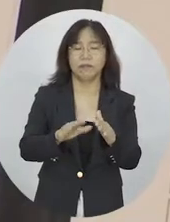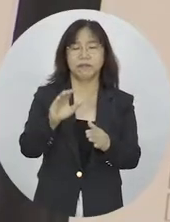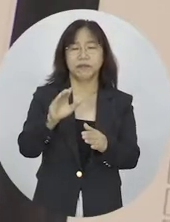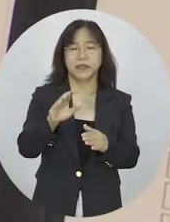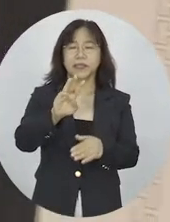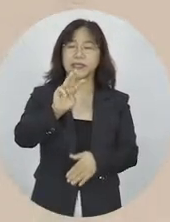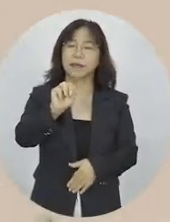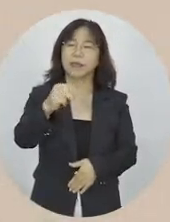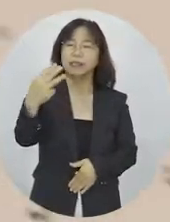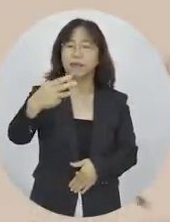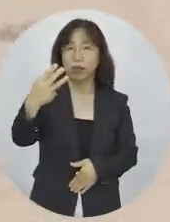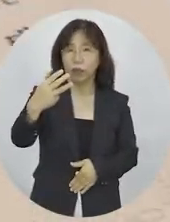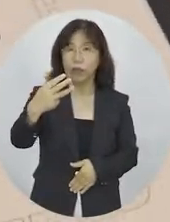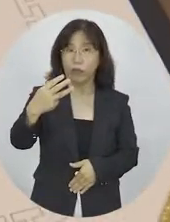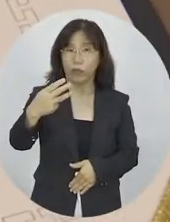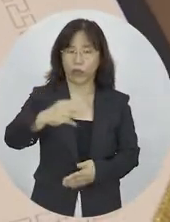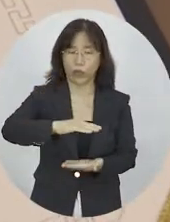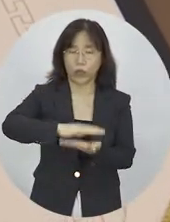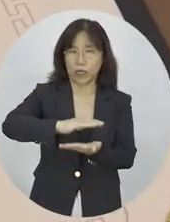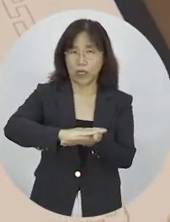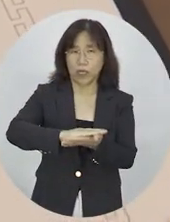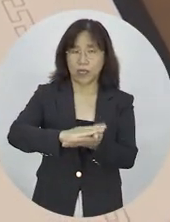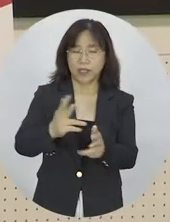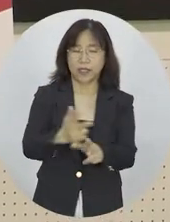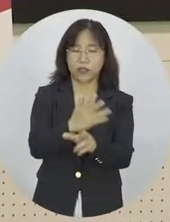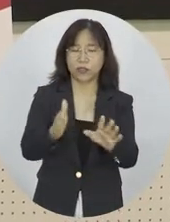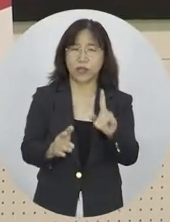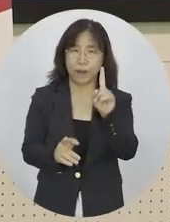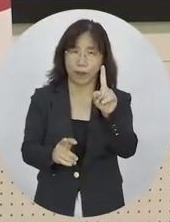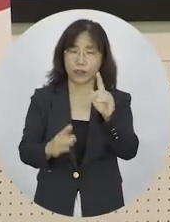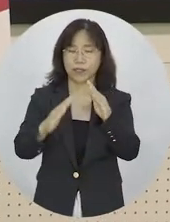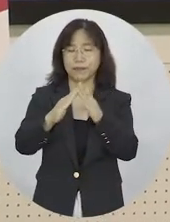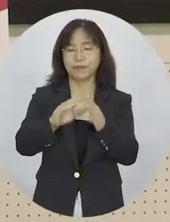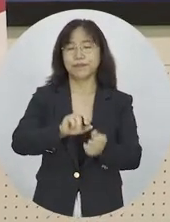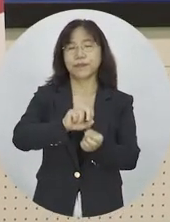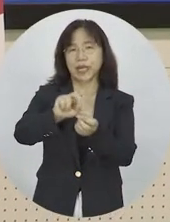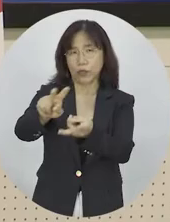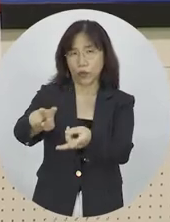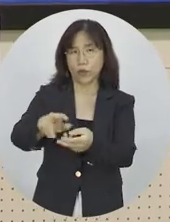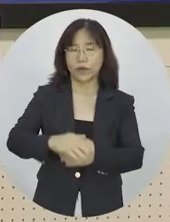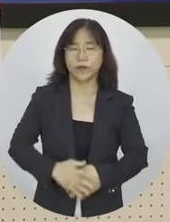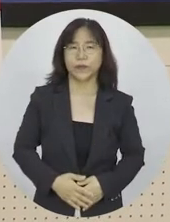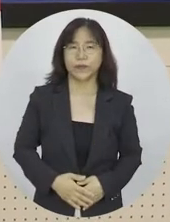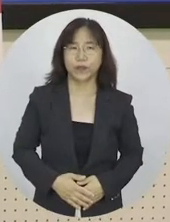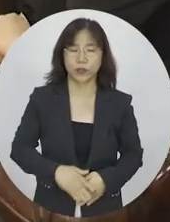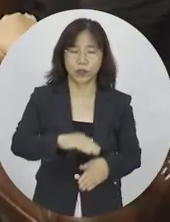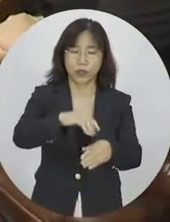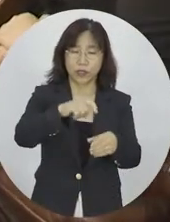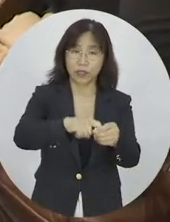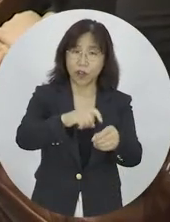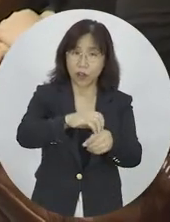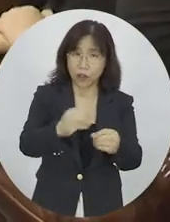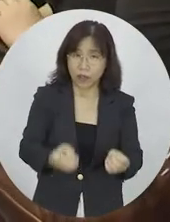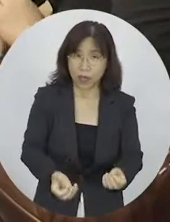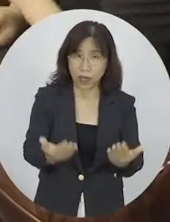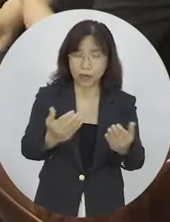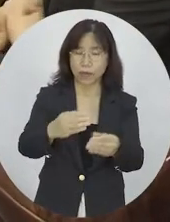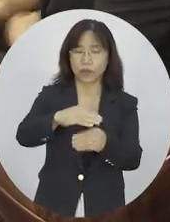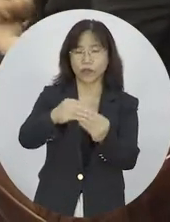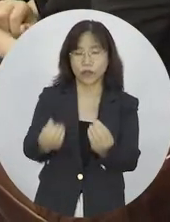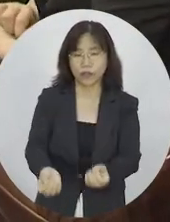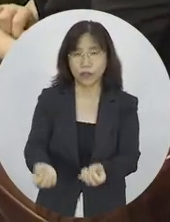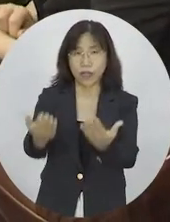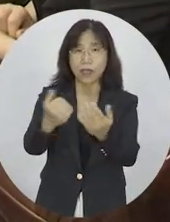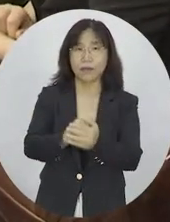3천 원 상당의 반찬과 과일 도시락을 주 1회 집으로 배송하게 됩니다. 또 설날과 추석에는